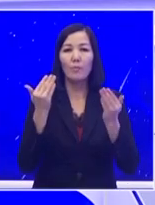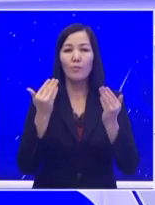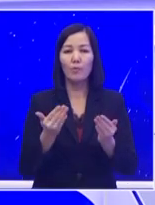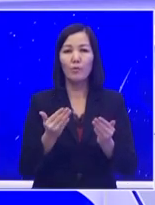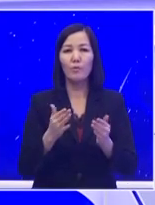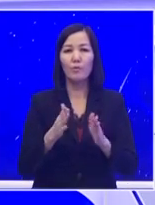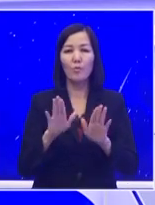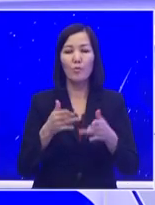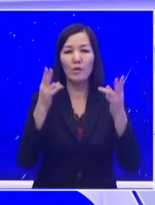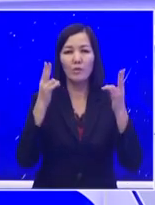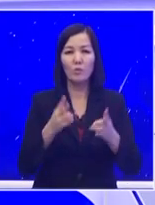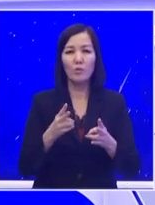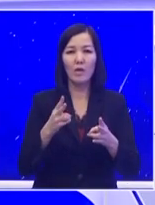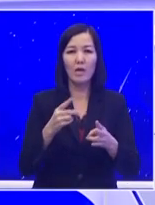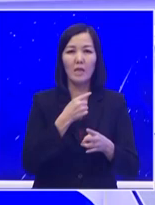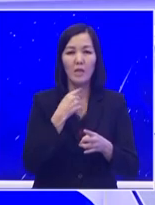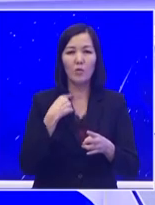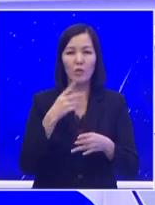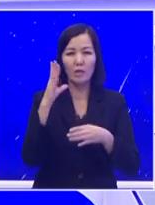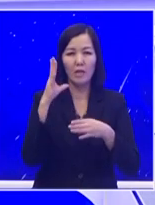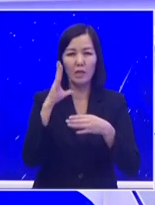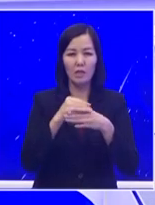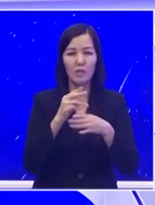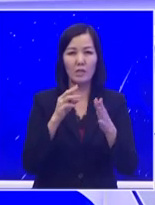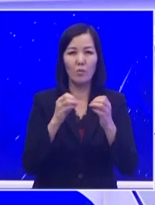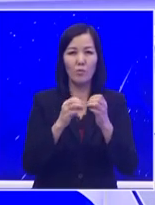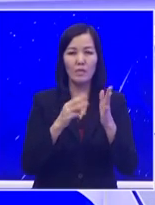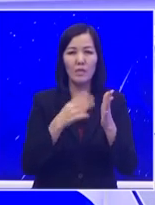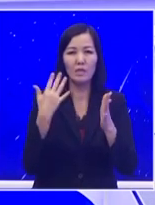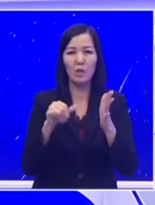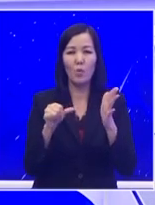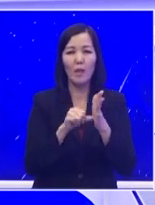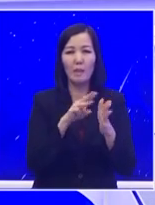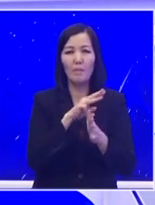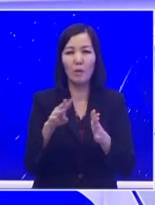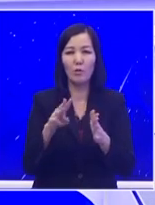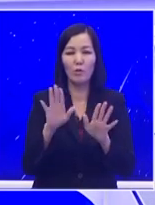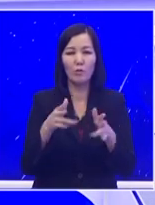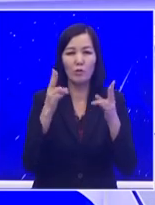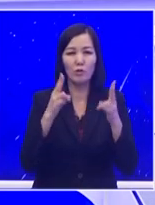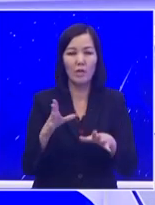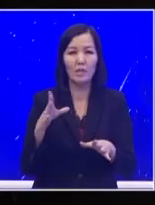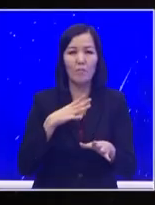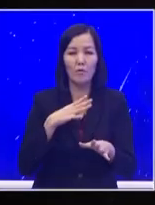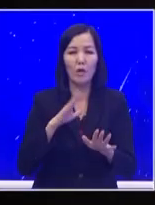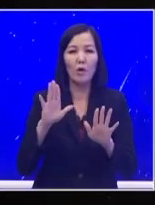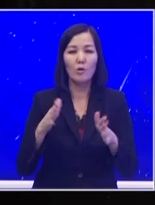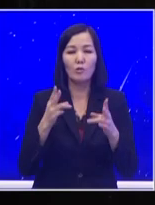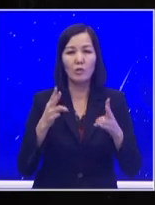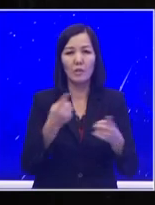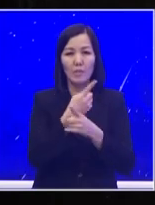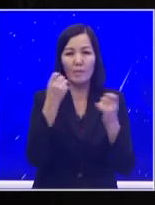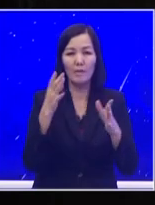Оқыс оқиға Талдықорғанда кешкі 18:56 шамасында тосын жағдай тіркелді. Облыстық төтенше жағдайлар департаменті өкілдерінің